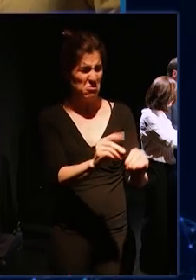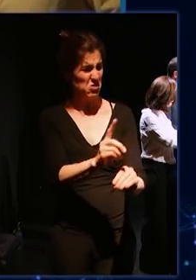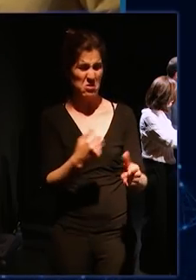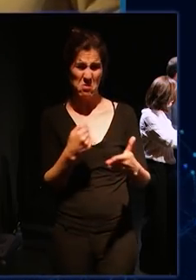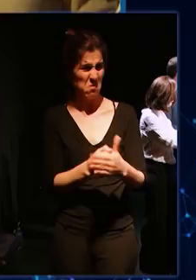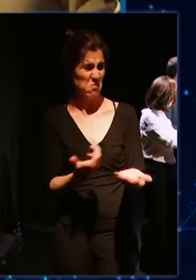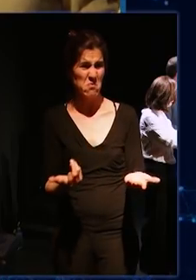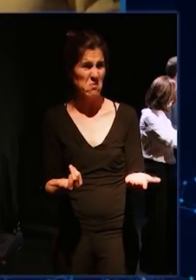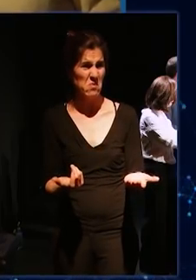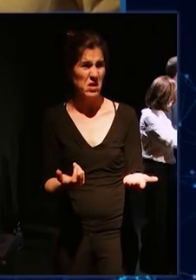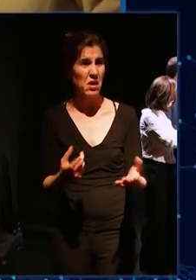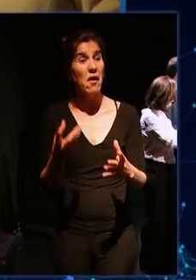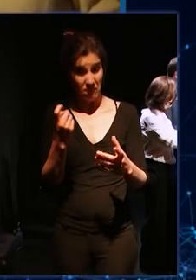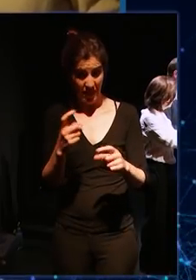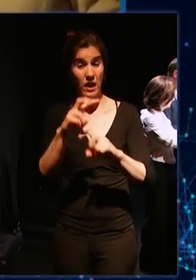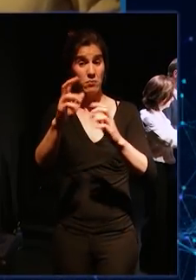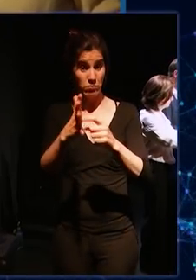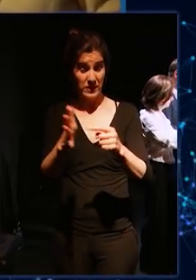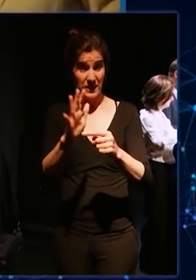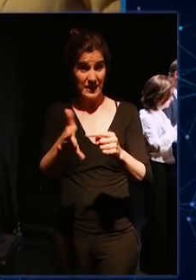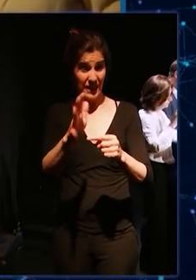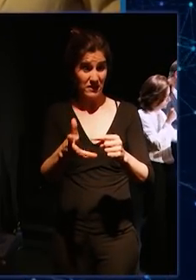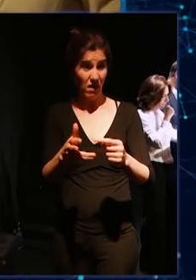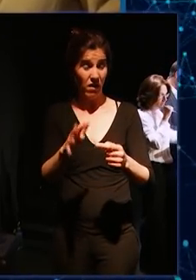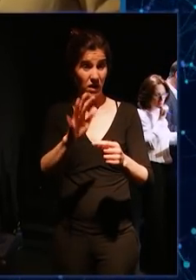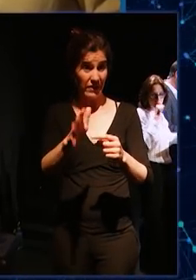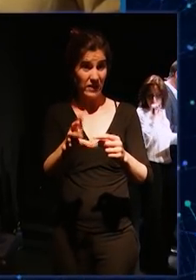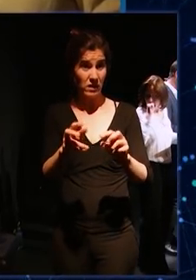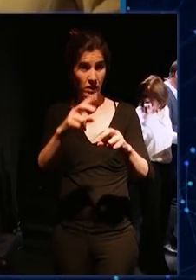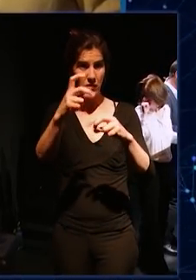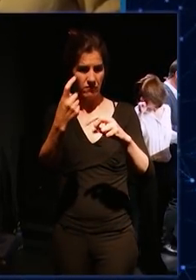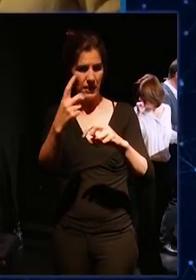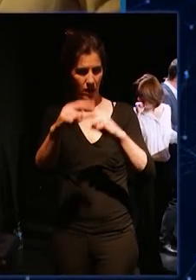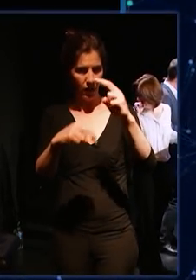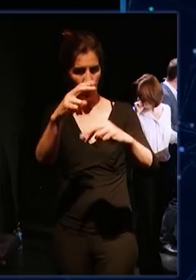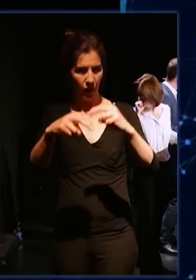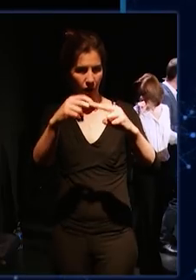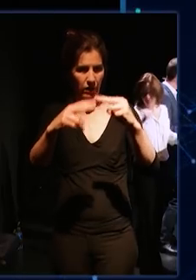projecte de la Textil Race perquè allí doni cabuda el que realment necessita